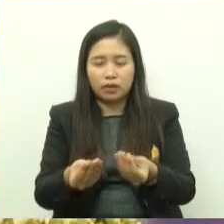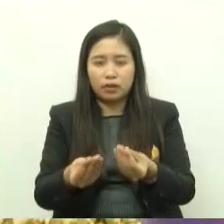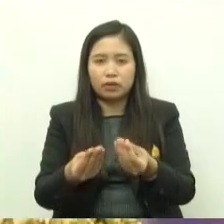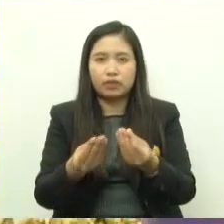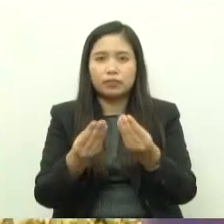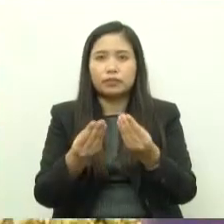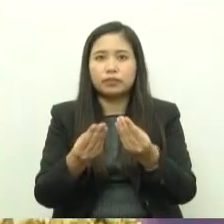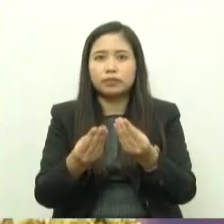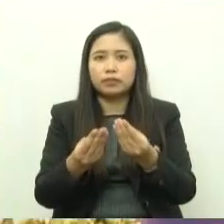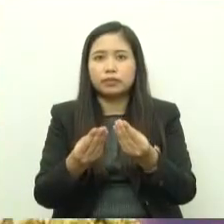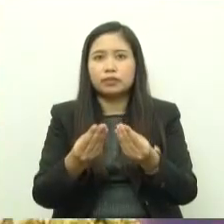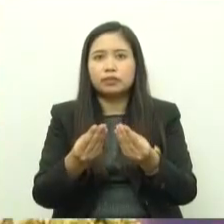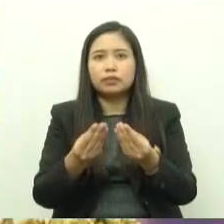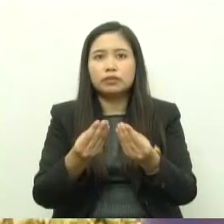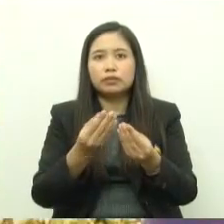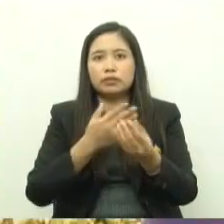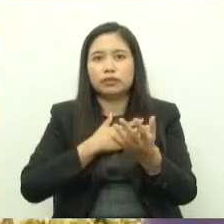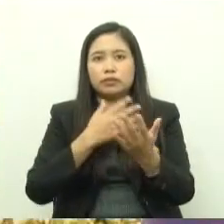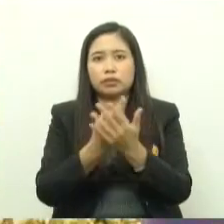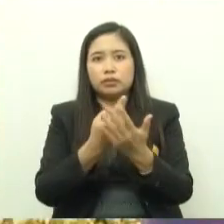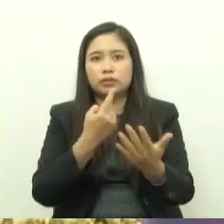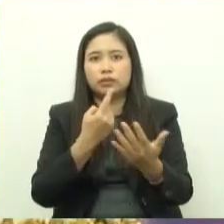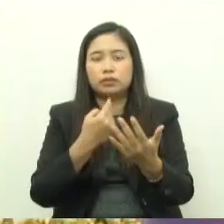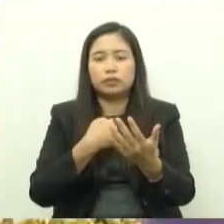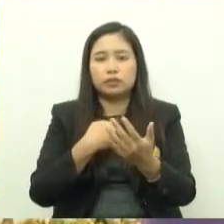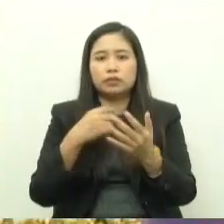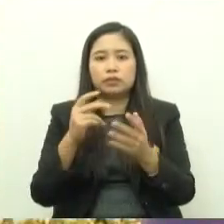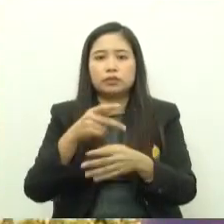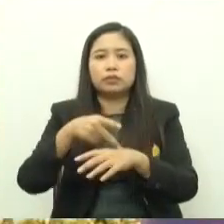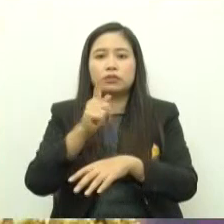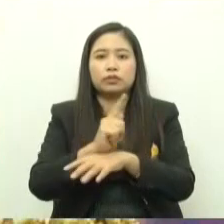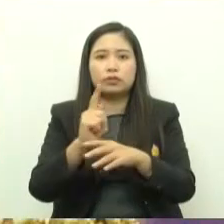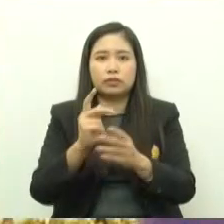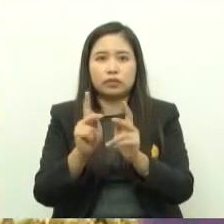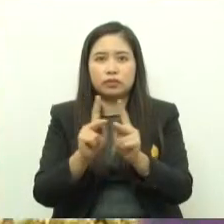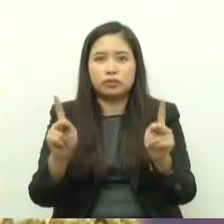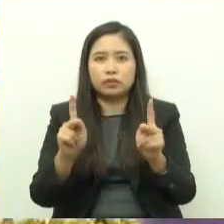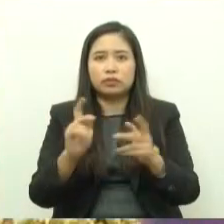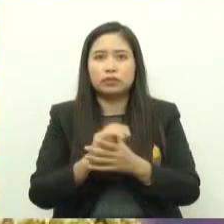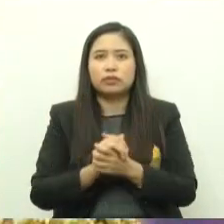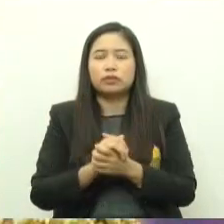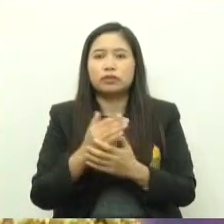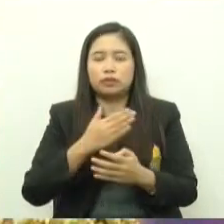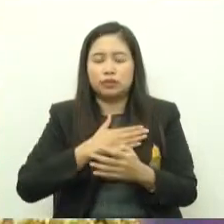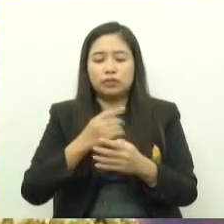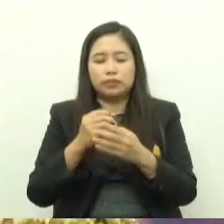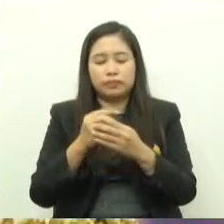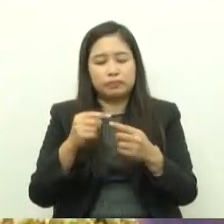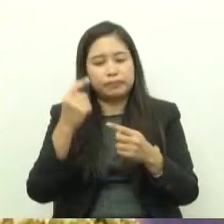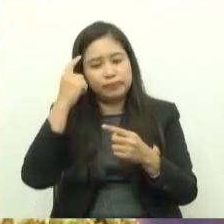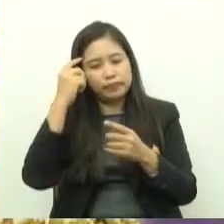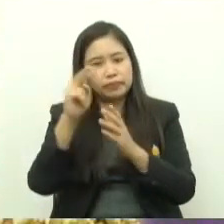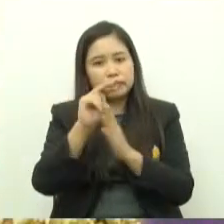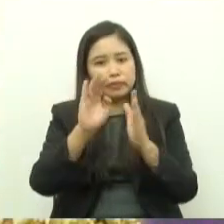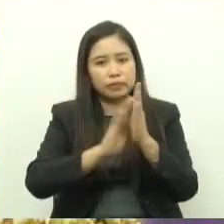เองได้ทำหน้าที่เลขาธิการคณะกรรมการการศึกษาขั้นพื้นฐานแล้วได้เปิดโมเดลในเรื่องนโยบายไว้ 4